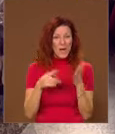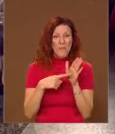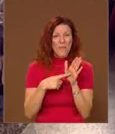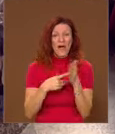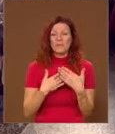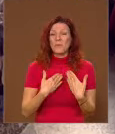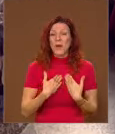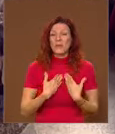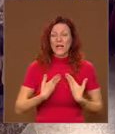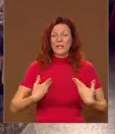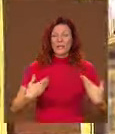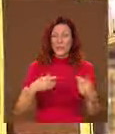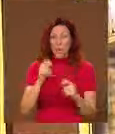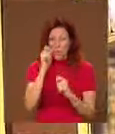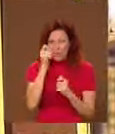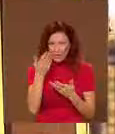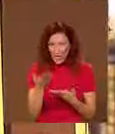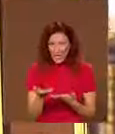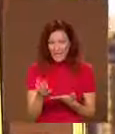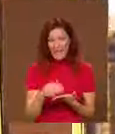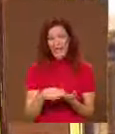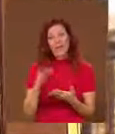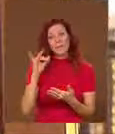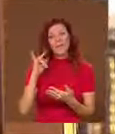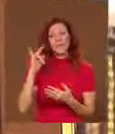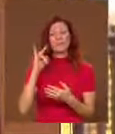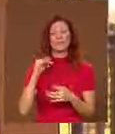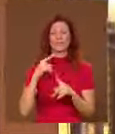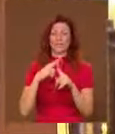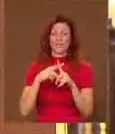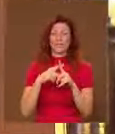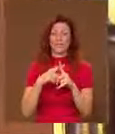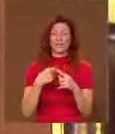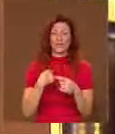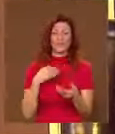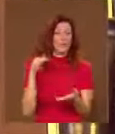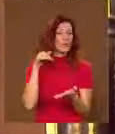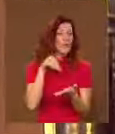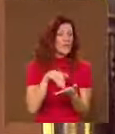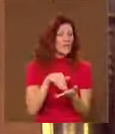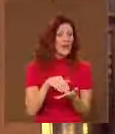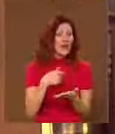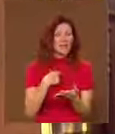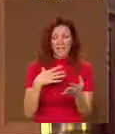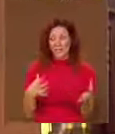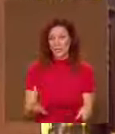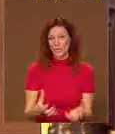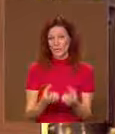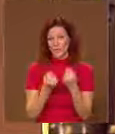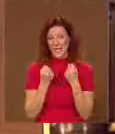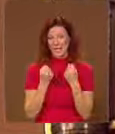Господ Исус Христос, който е дошъл заради наш човечество и нашето спасение и е възвестил своето